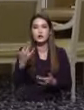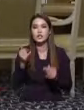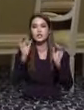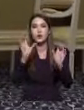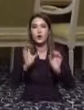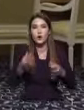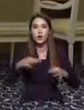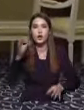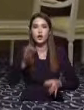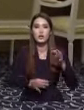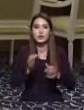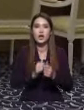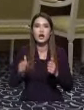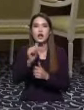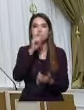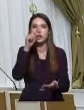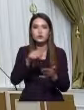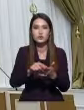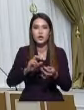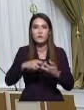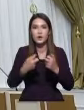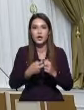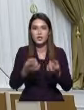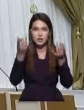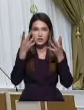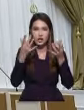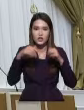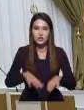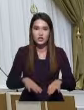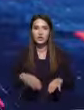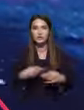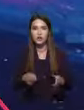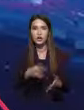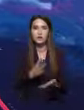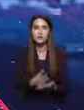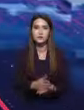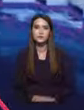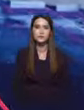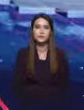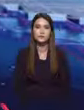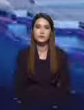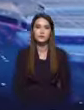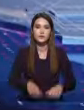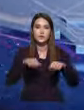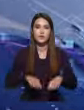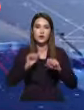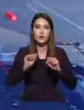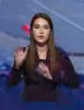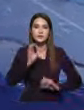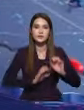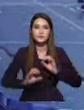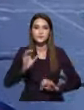конституциялық сот алдына түскен мәселені қарап, нақты шешім шығарады, билік етеді. Құқық қорғау институттарын